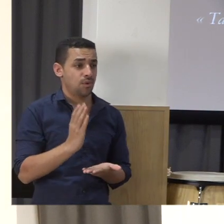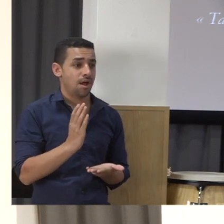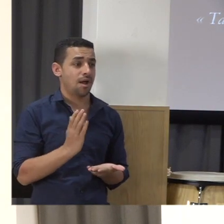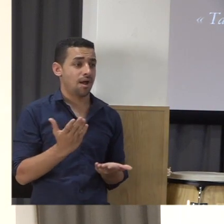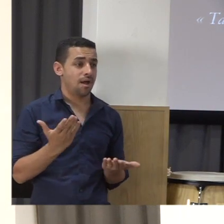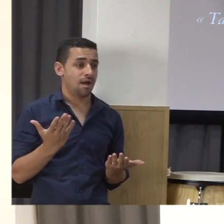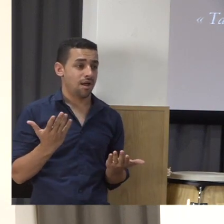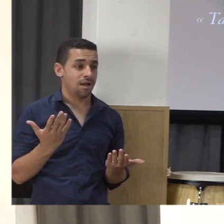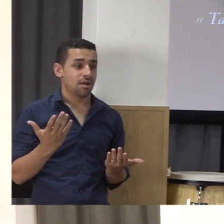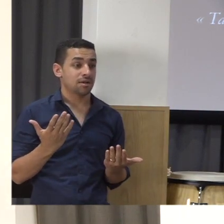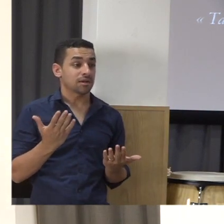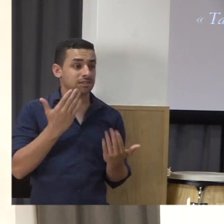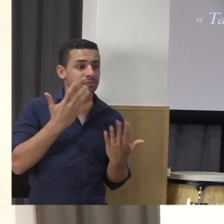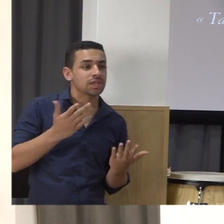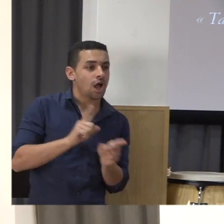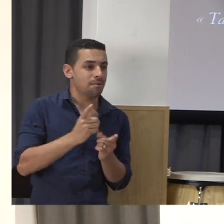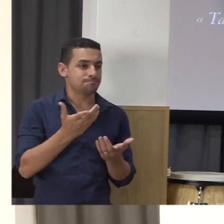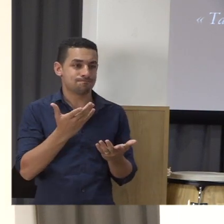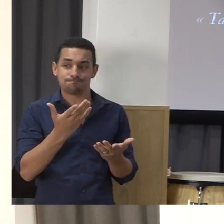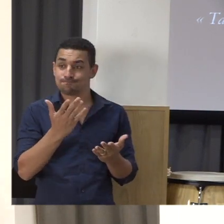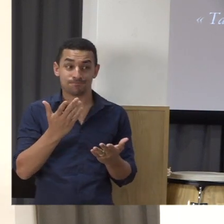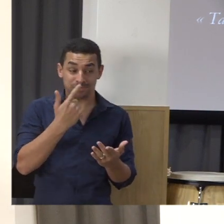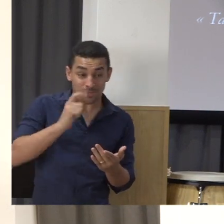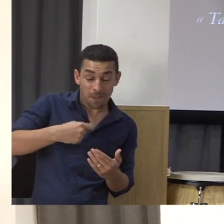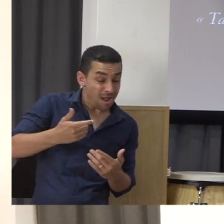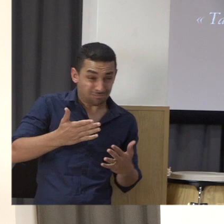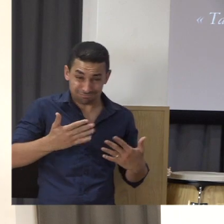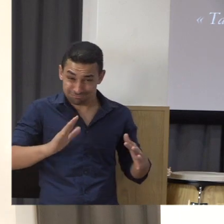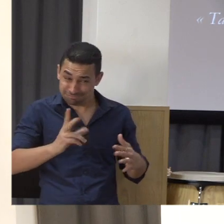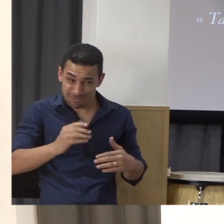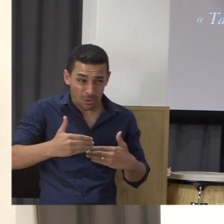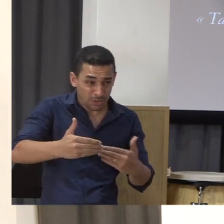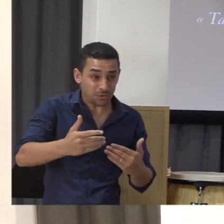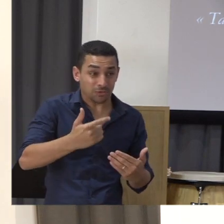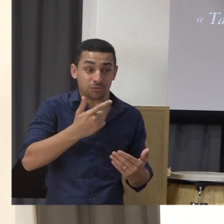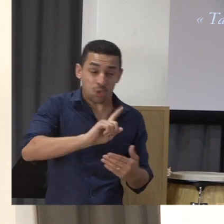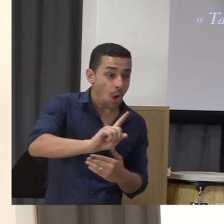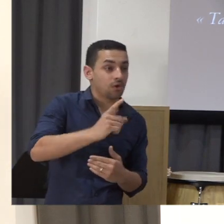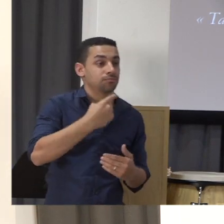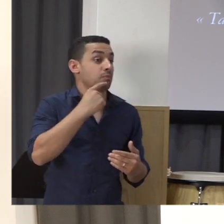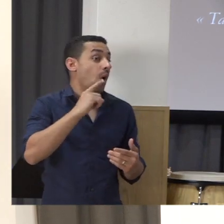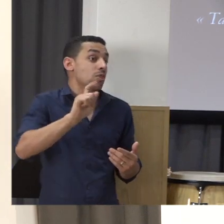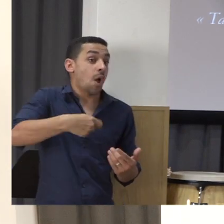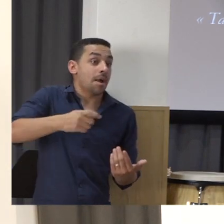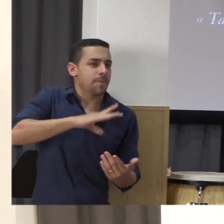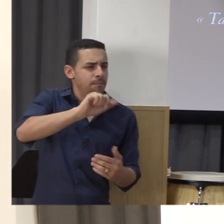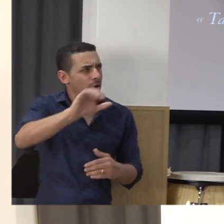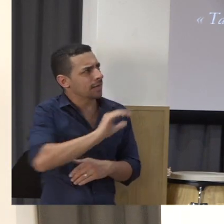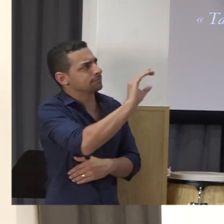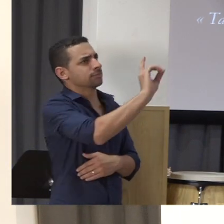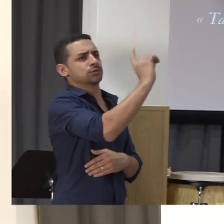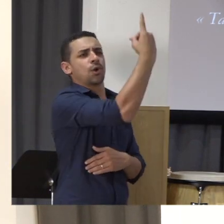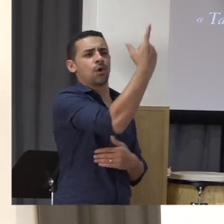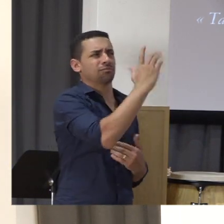Je ne dis pas que c'est normal, donc continue à le faire. C'est normal parce que tu peux faire recours à Dieu en disant, Seigneur,